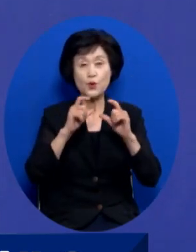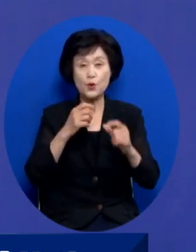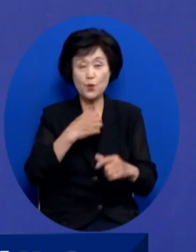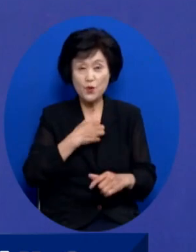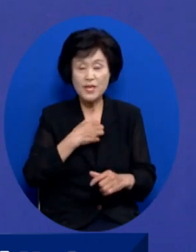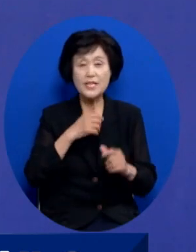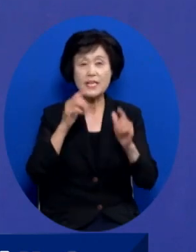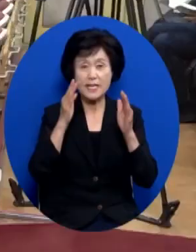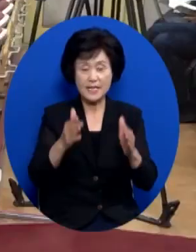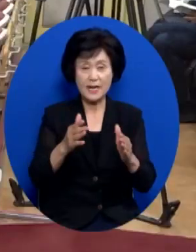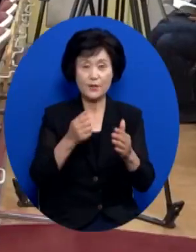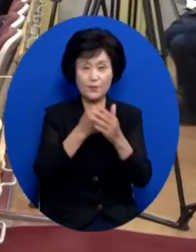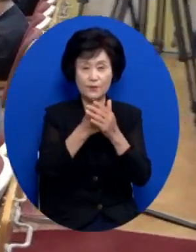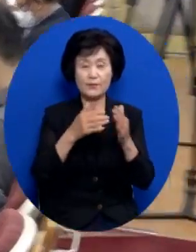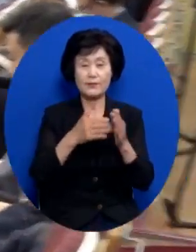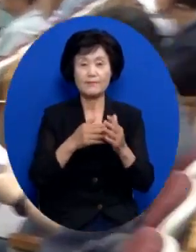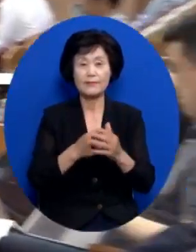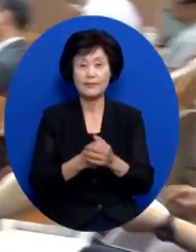기자입니다.